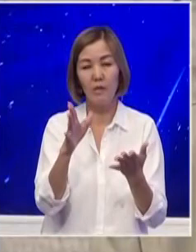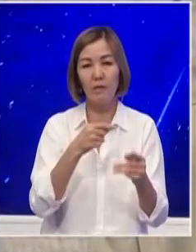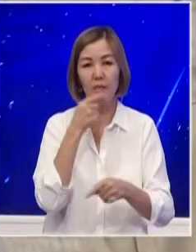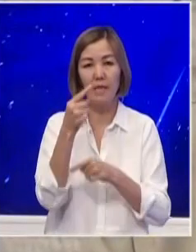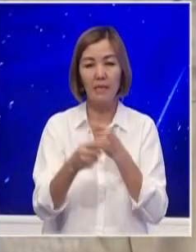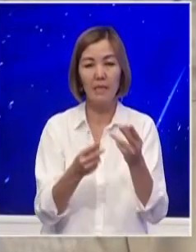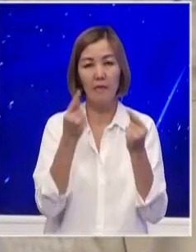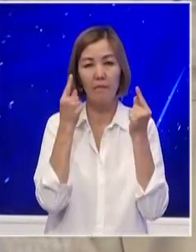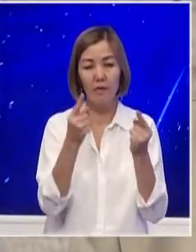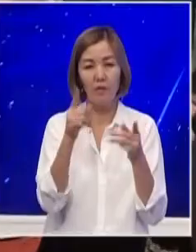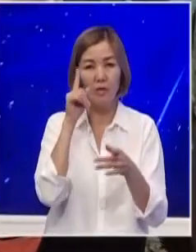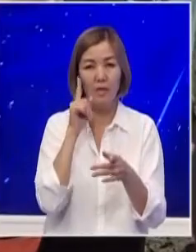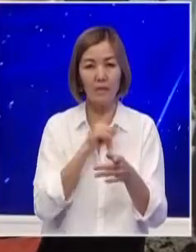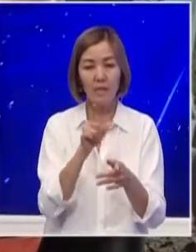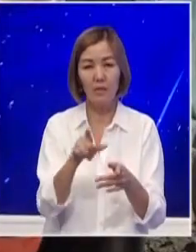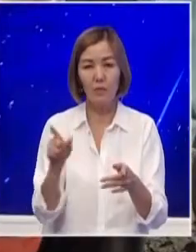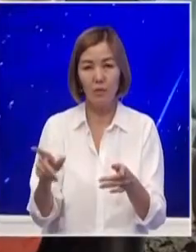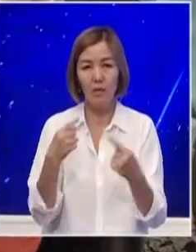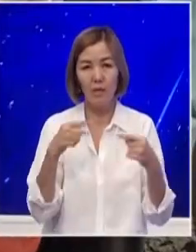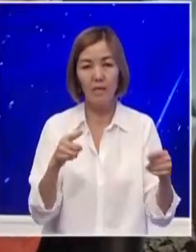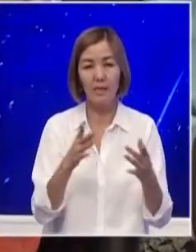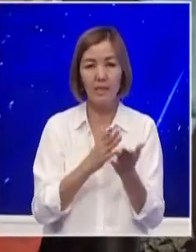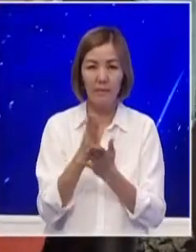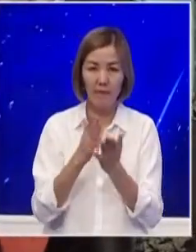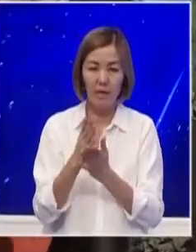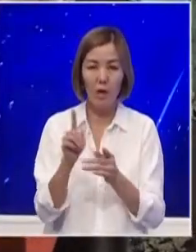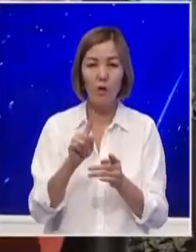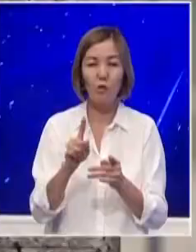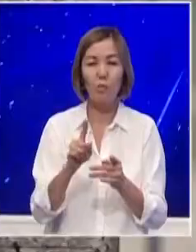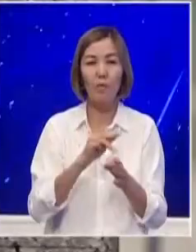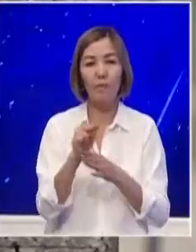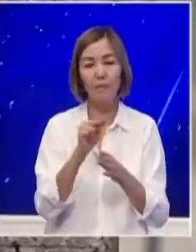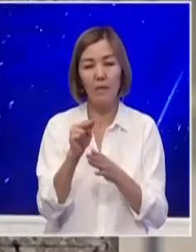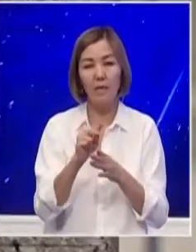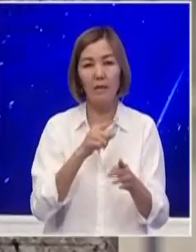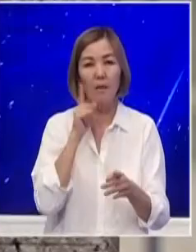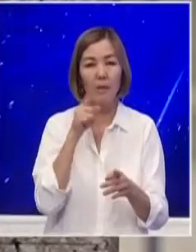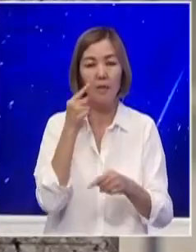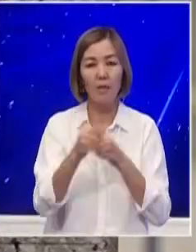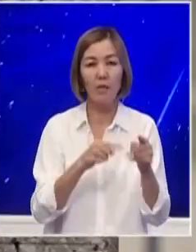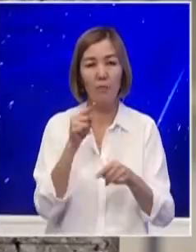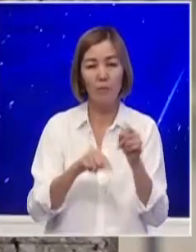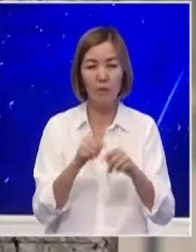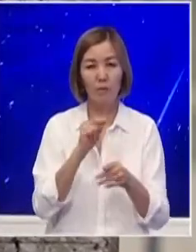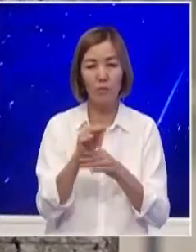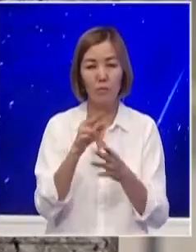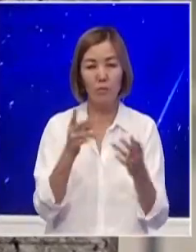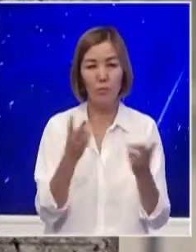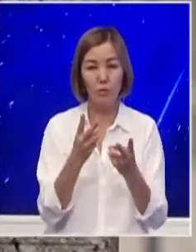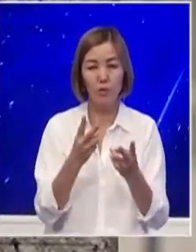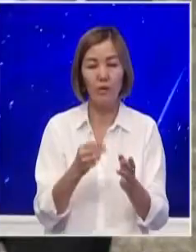наследие выдающихся казахстанских деятелей из разных сфер, чтобы воспитать подрастающее поколение в духе патриотизма.